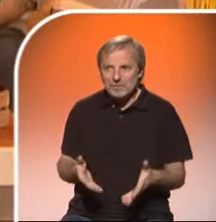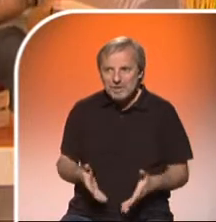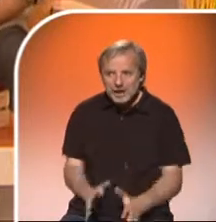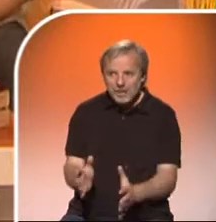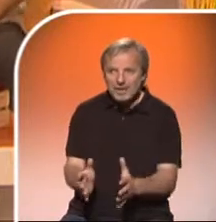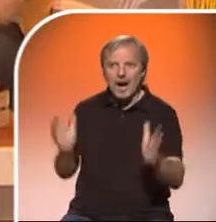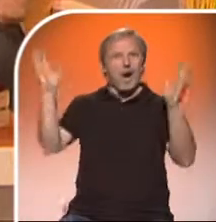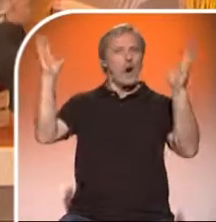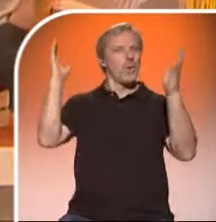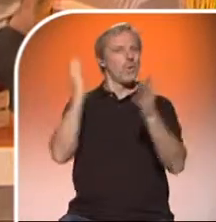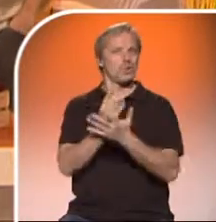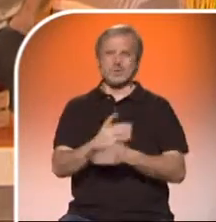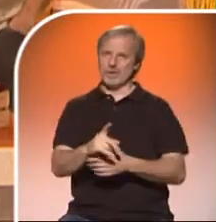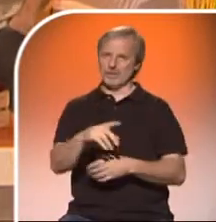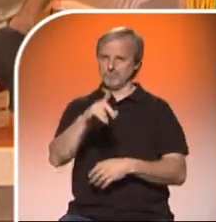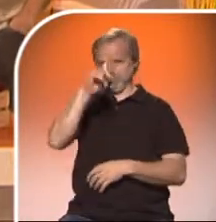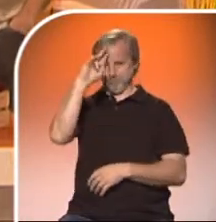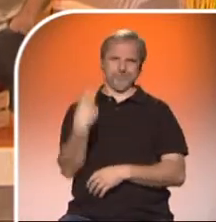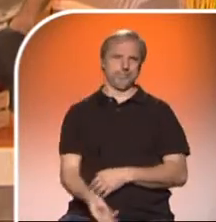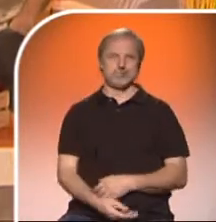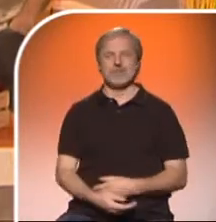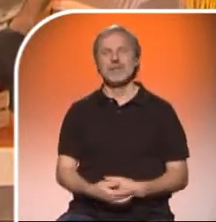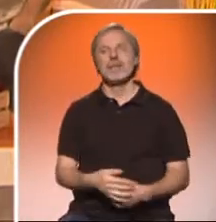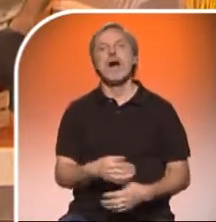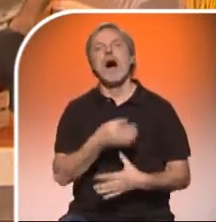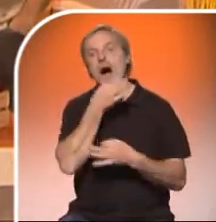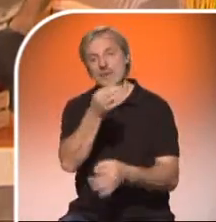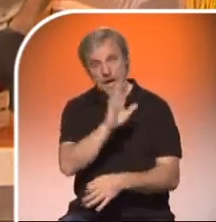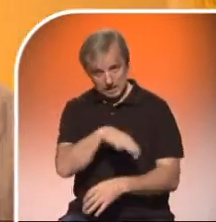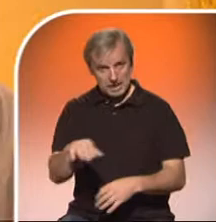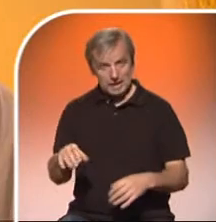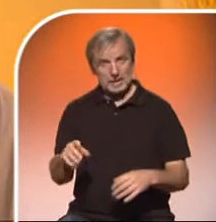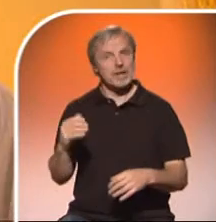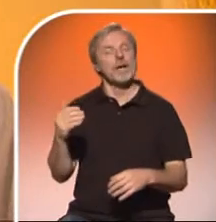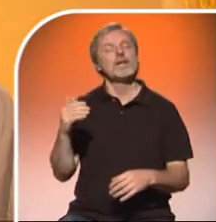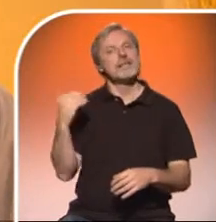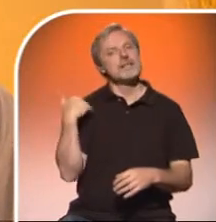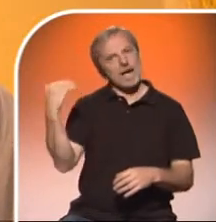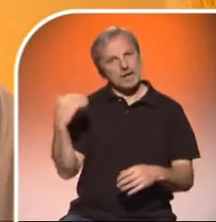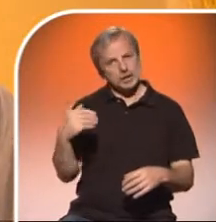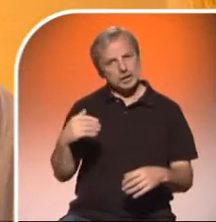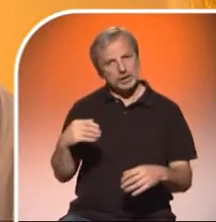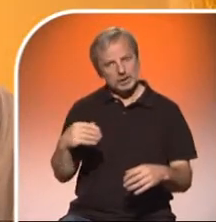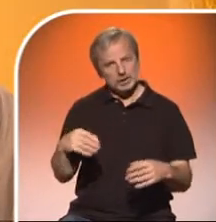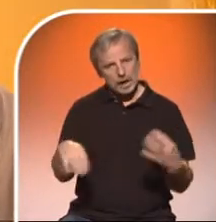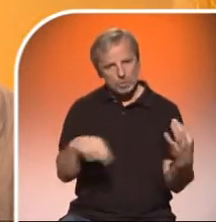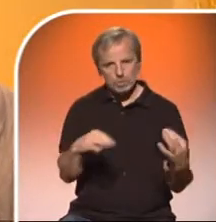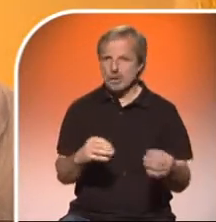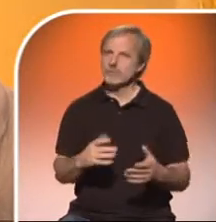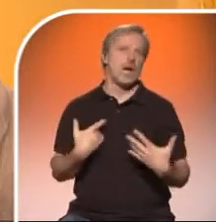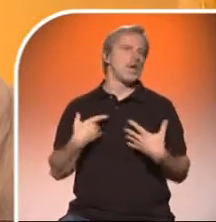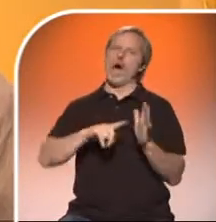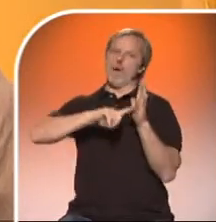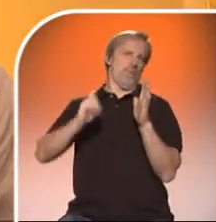kyslíku. To je na infarkt. No a věnují se teda hudbě děti? Já, starší dvě zatím. Já prostě nějak netlačím